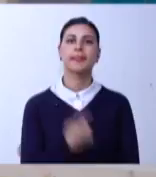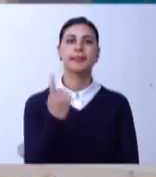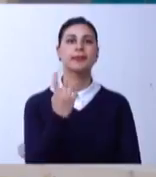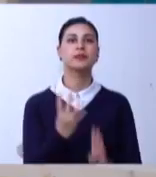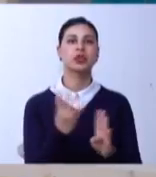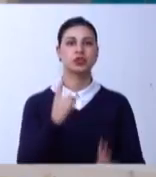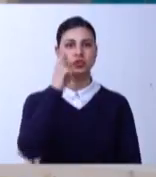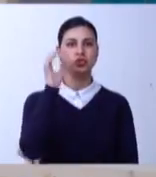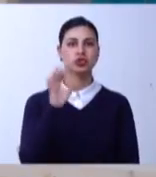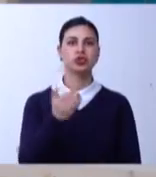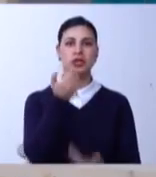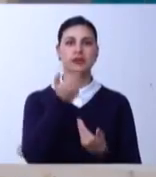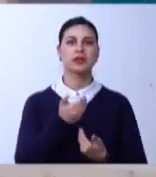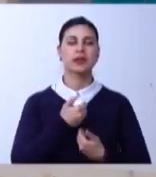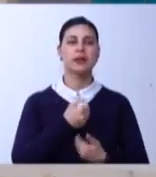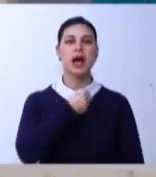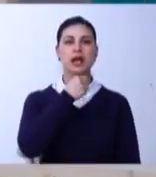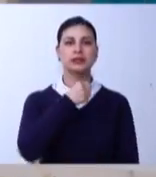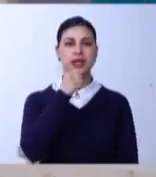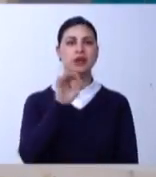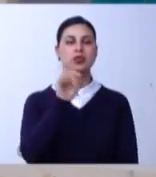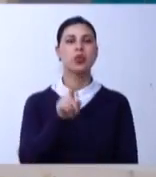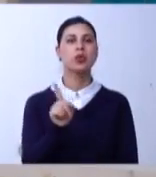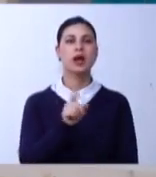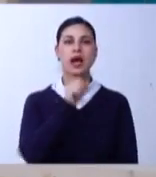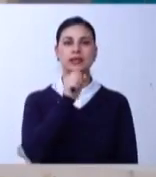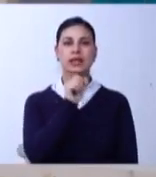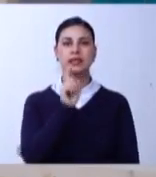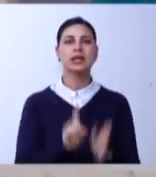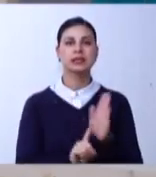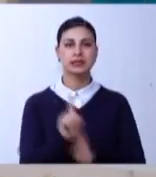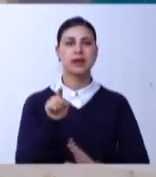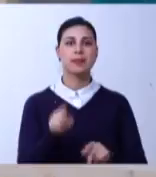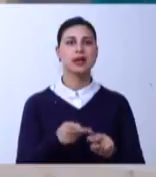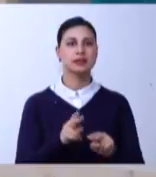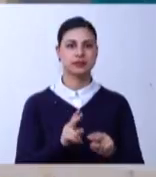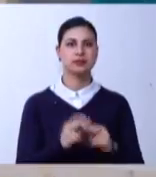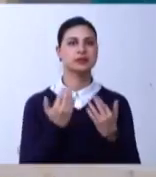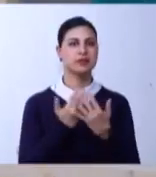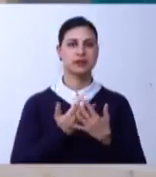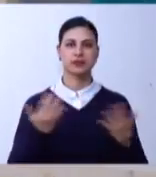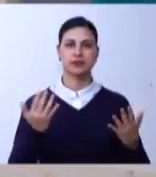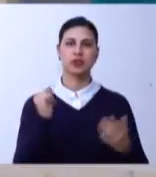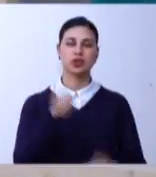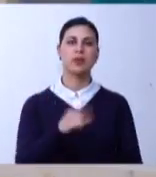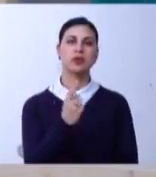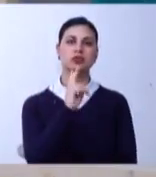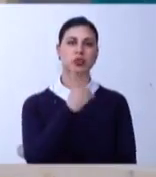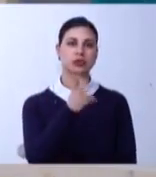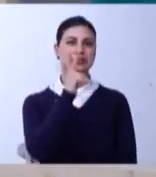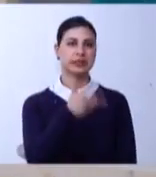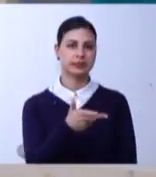რიგში ხშირად გვეკითხებიან ხოლმე თვითონ ასაკთან დაკავშირებით, ანუ რა ასაკიდან არის. რა თქმა უნდა, ეს ძალიან ინდივიდუალური და დამოკიდებულია ბავშვზე,